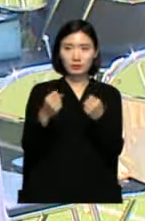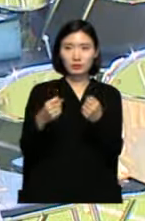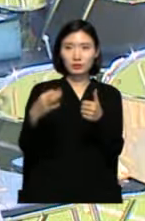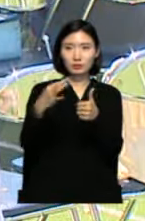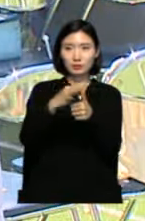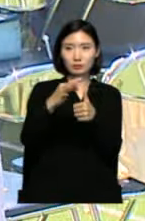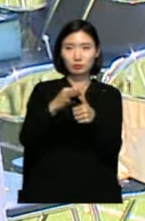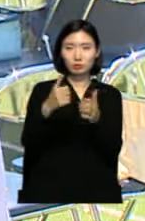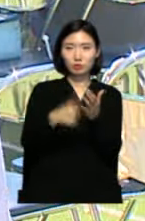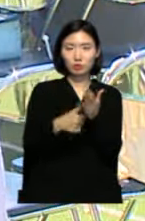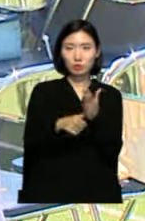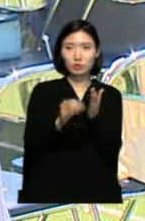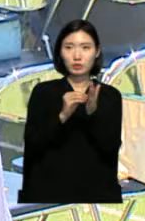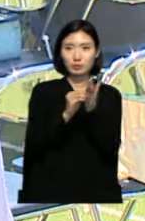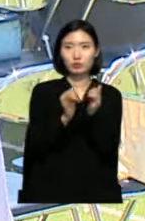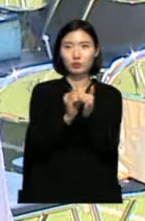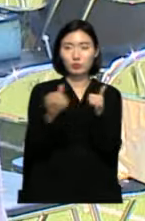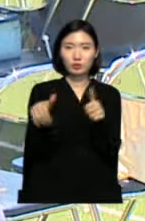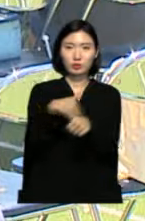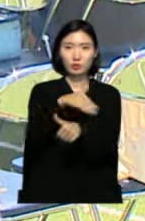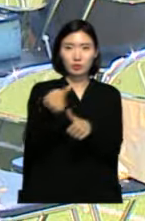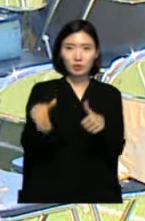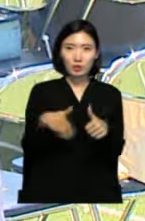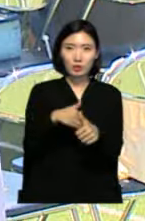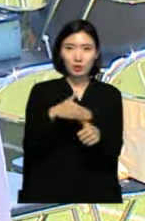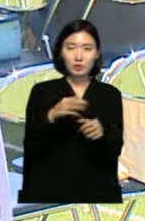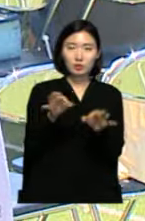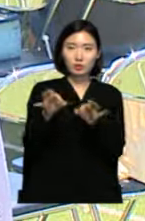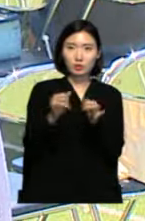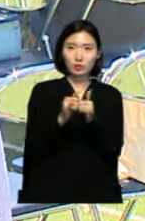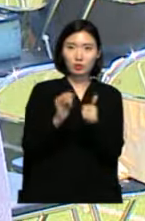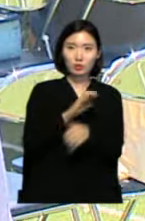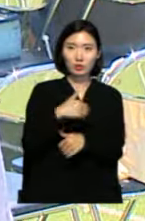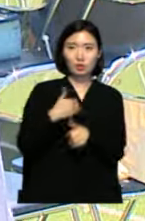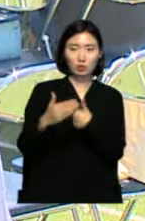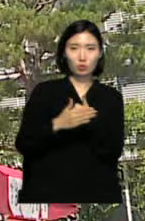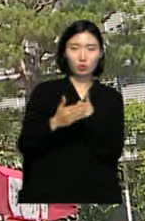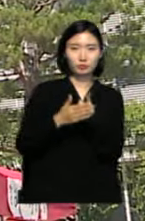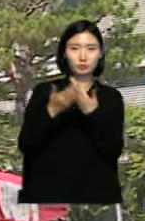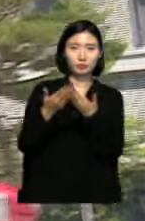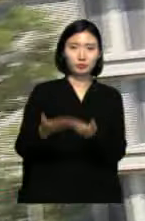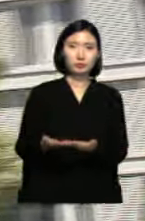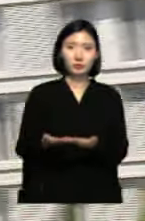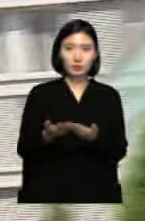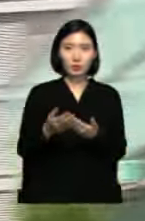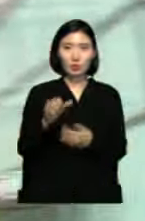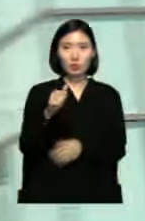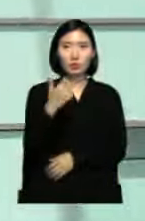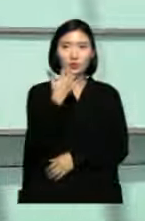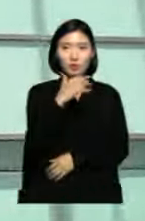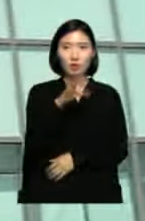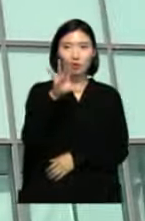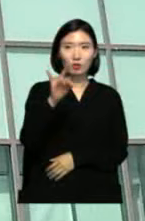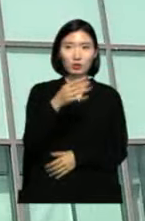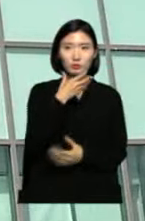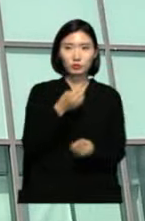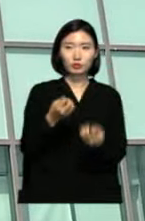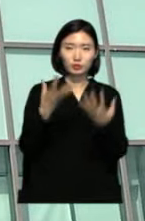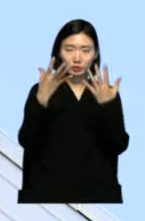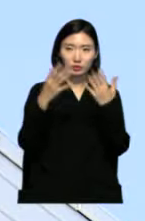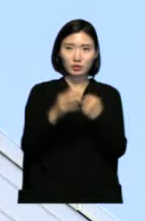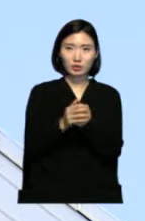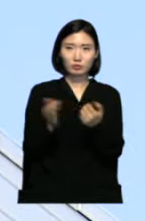기부품들도 입주민들, 그 다음에 주변의 상가분들도 도움을 저희한테 주셔가지고. 오색 어울림 축제는 분납